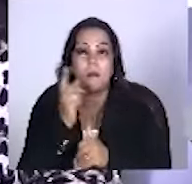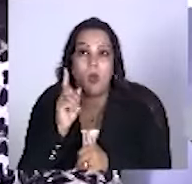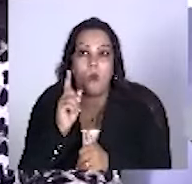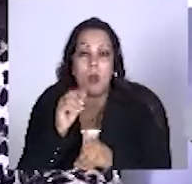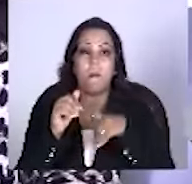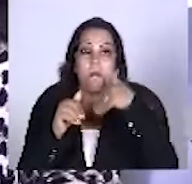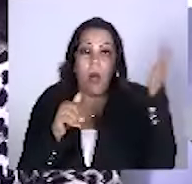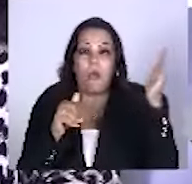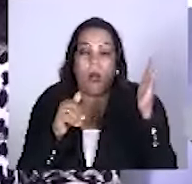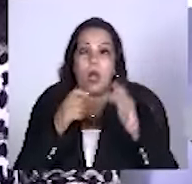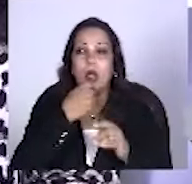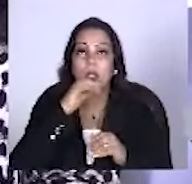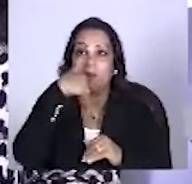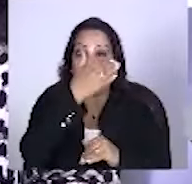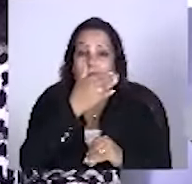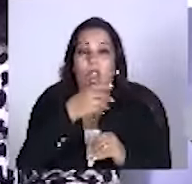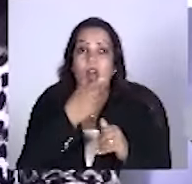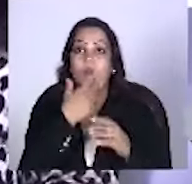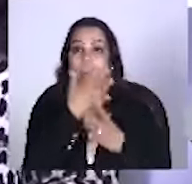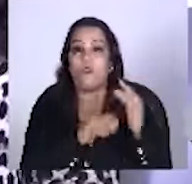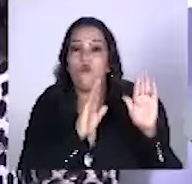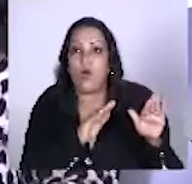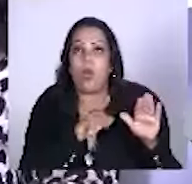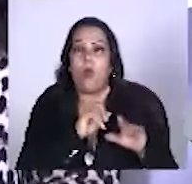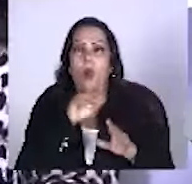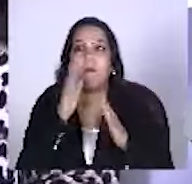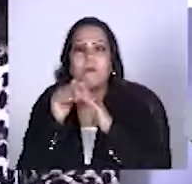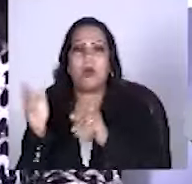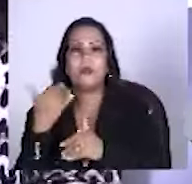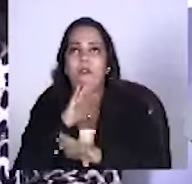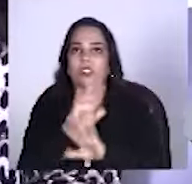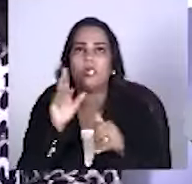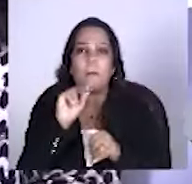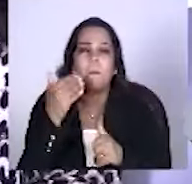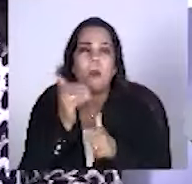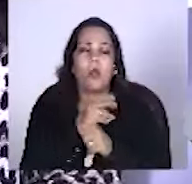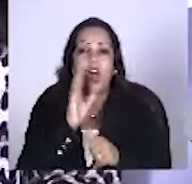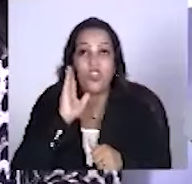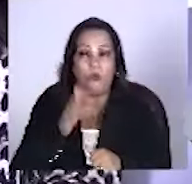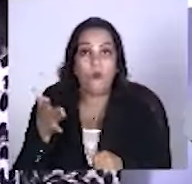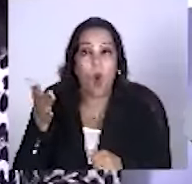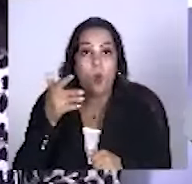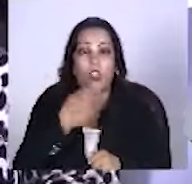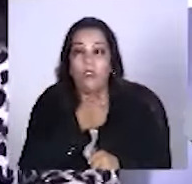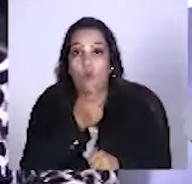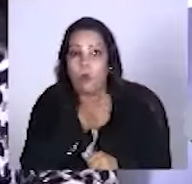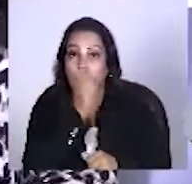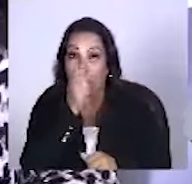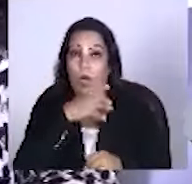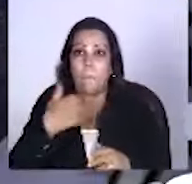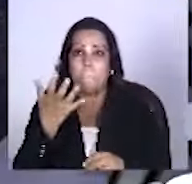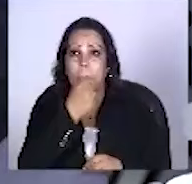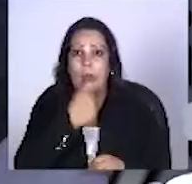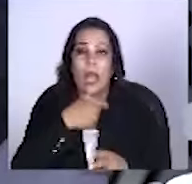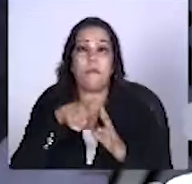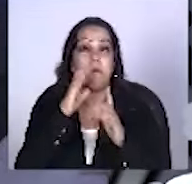بس ما فيش اي حاجه داخل مصر تثبت كده ولا اني متجوز اساسا في مصر هل يحق للاخوه اخذ ما املكه في مصر